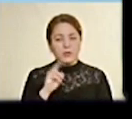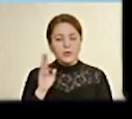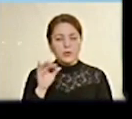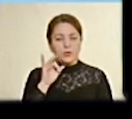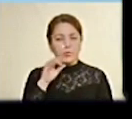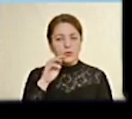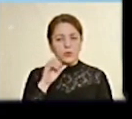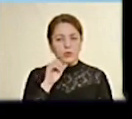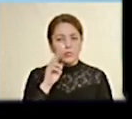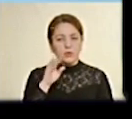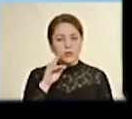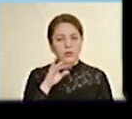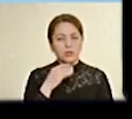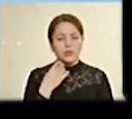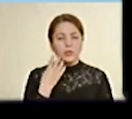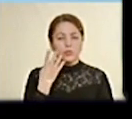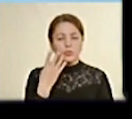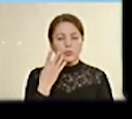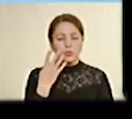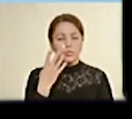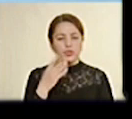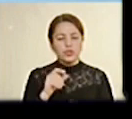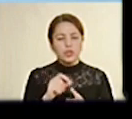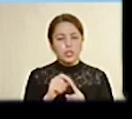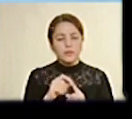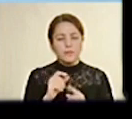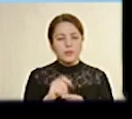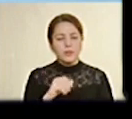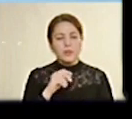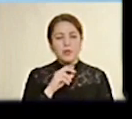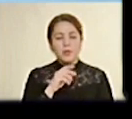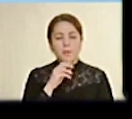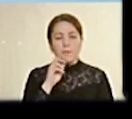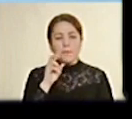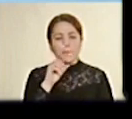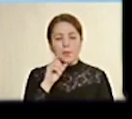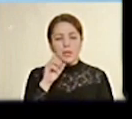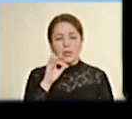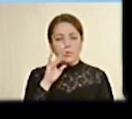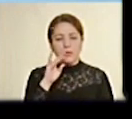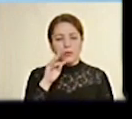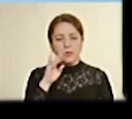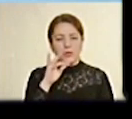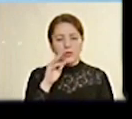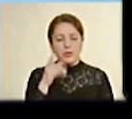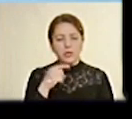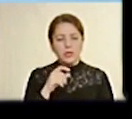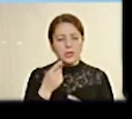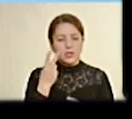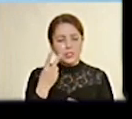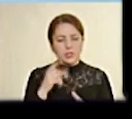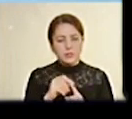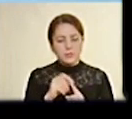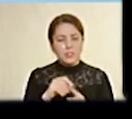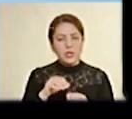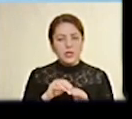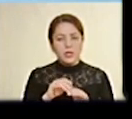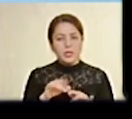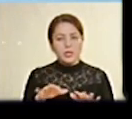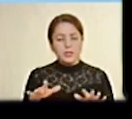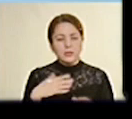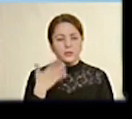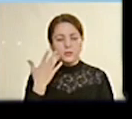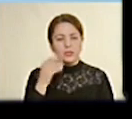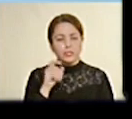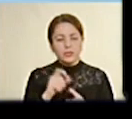Kurtakning 4-chi harfi. Behining 2-chi harfi va ildizning 5-chi harfi.